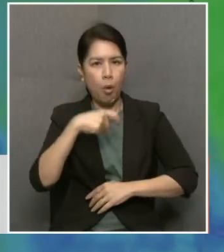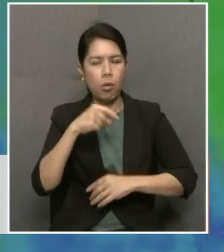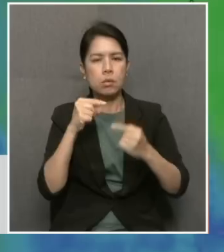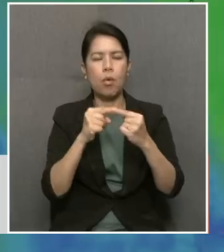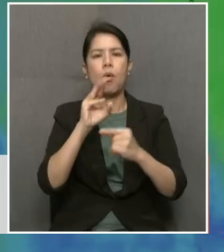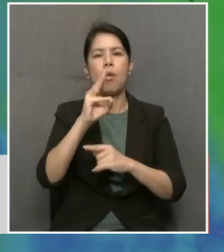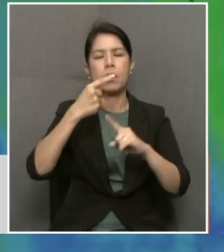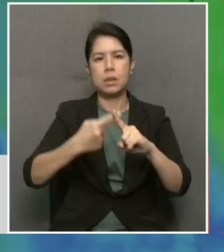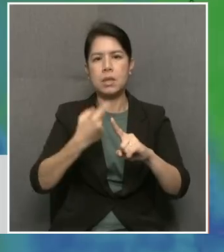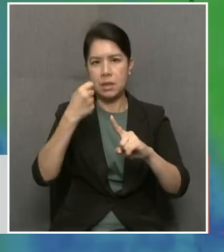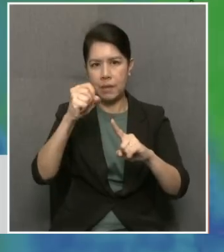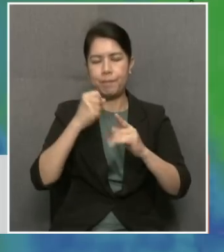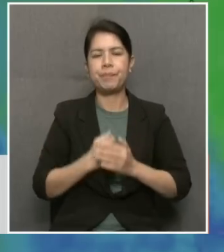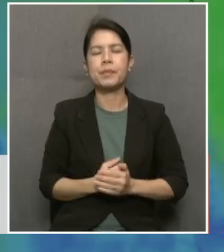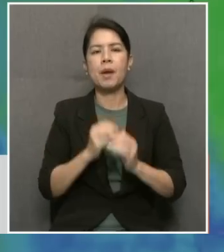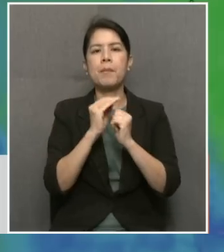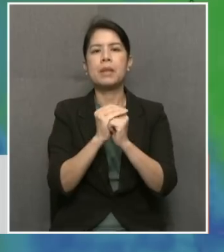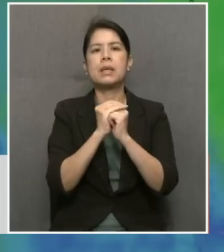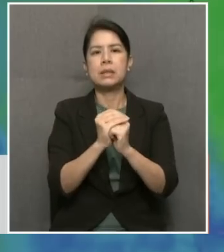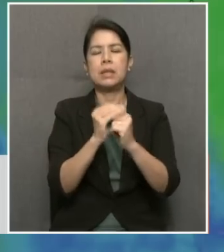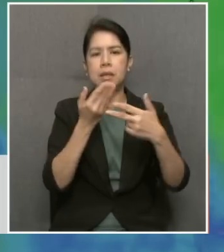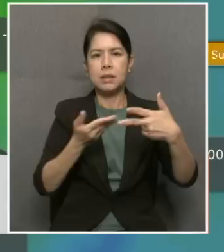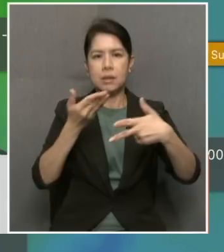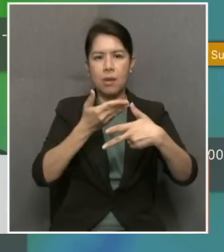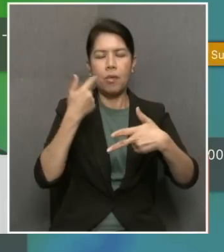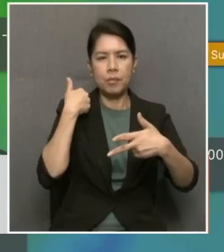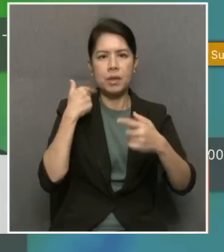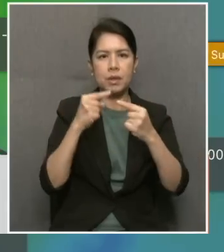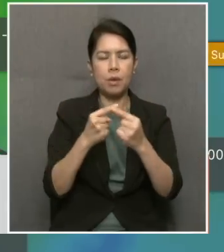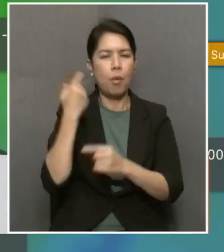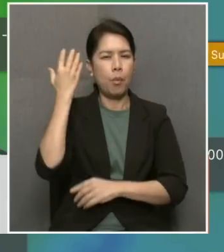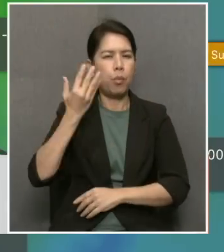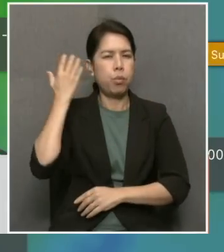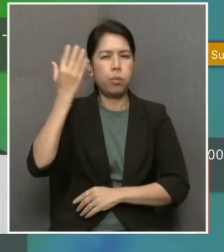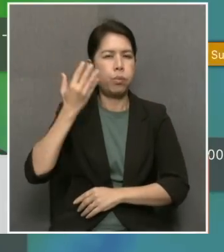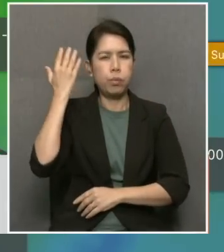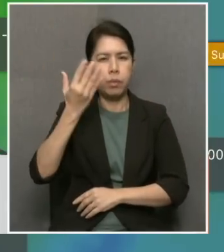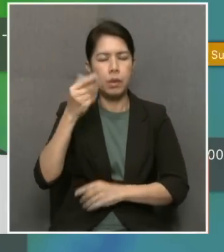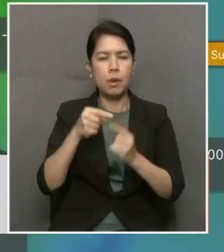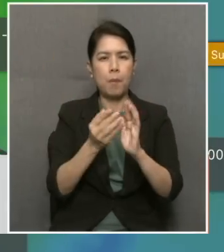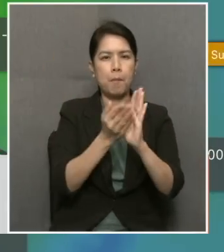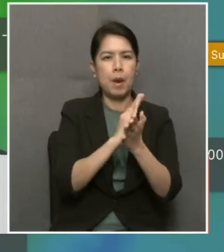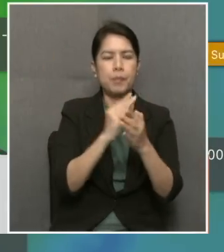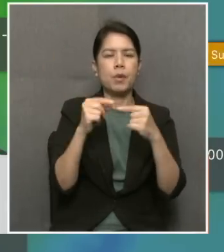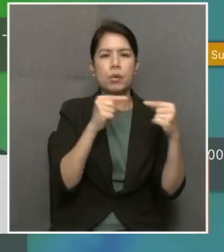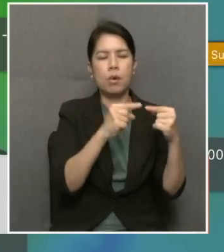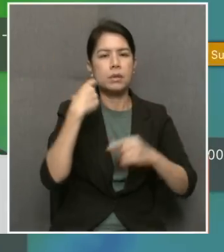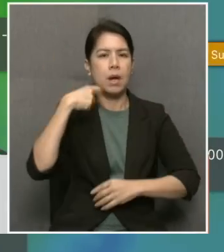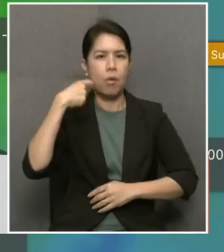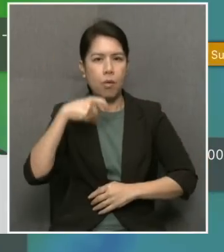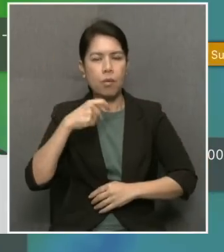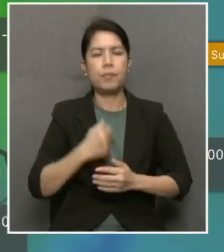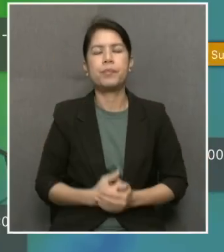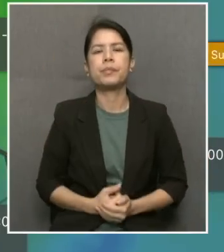คมครับ ด้านจีนซึ่งจะเป็นเป้าหมายต่อไปของพายุลูกนี้ต่อจากฮ่องกงนะคะทางศูนย์เตือนภัยไต้ฝุ่นร่วมของสห